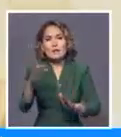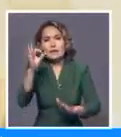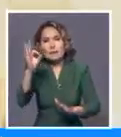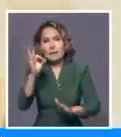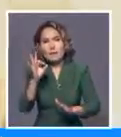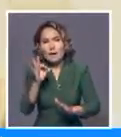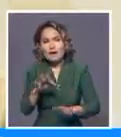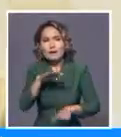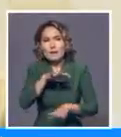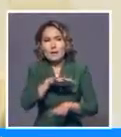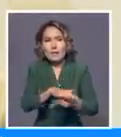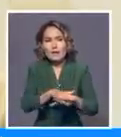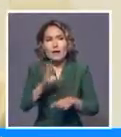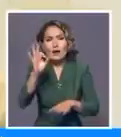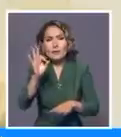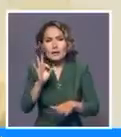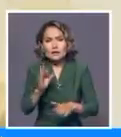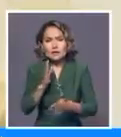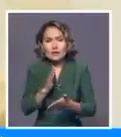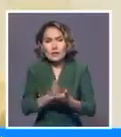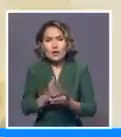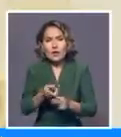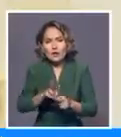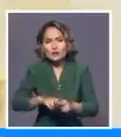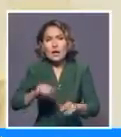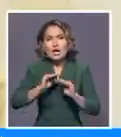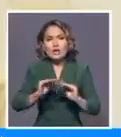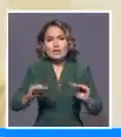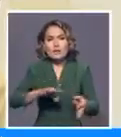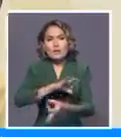дейін. Оның үстіне заңдағы көрсетілген норма бойынша